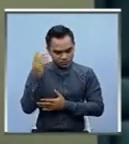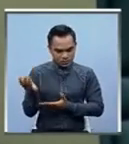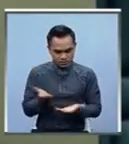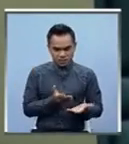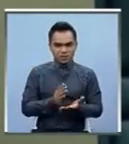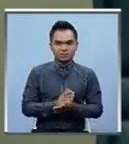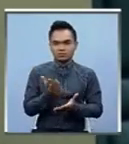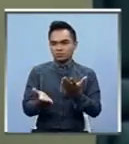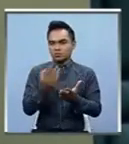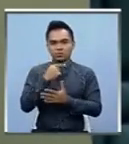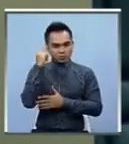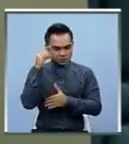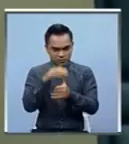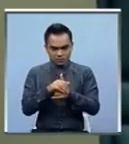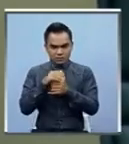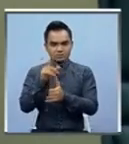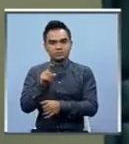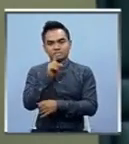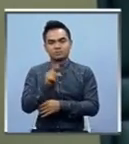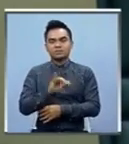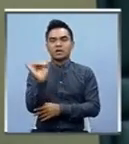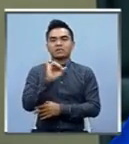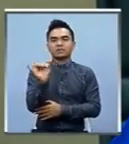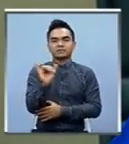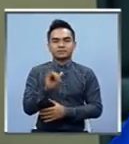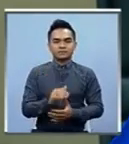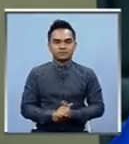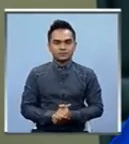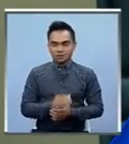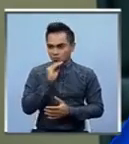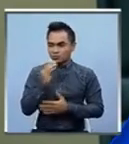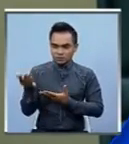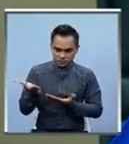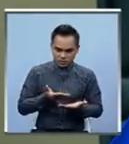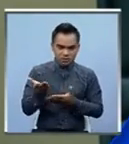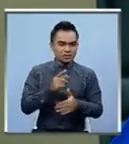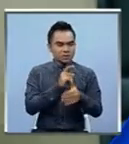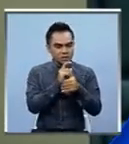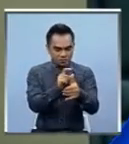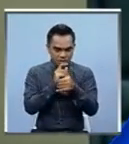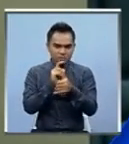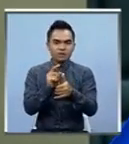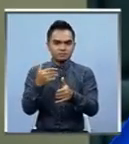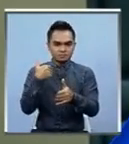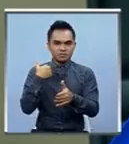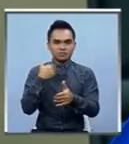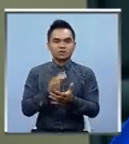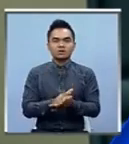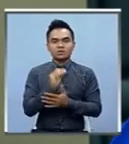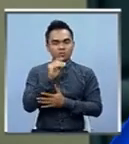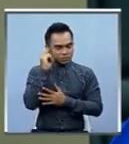แต่ถ้าจับผู้ต้องสงสัยไม่มีถ้าเชิญตัวมาซักถามมาอะไรเงี้ยความเชื่อของผ